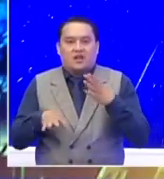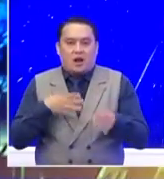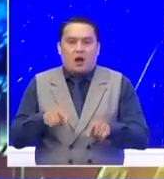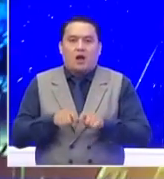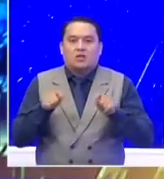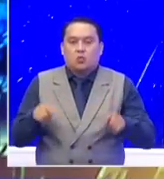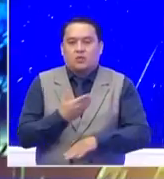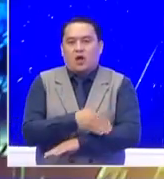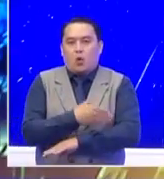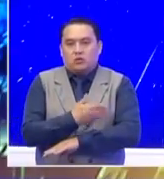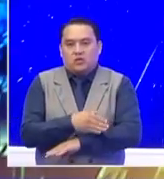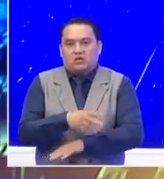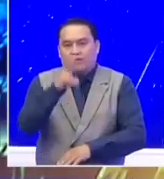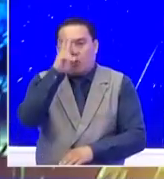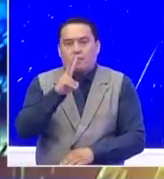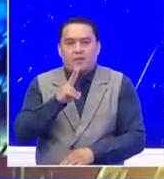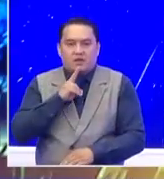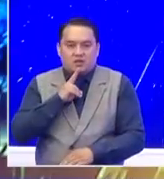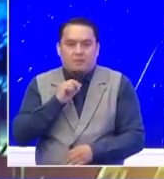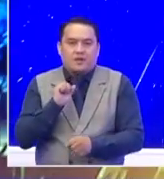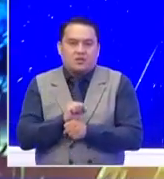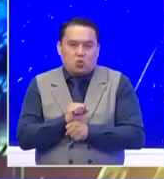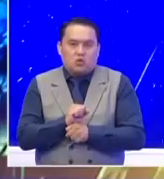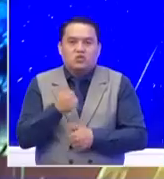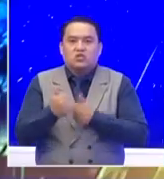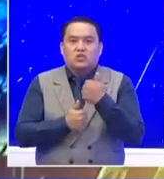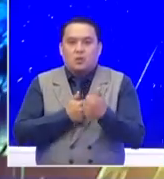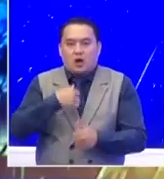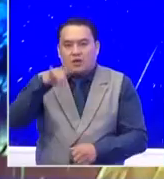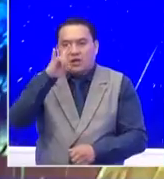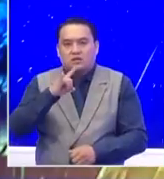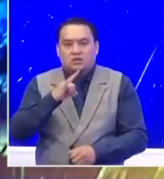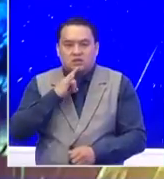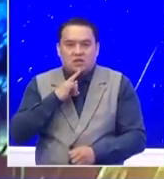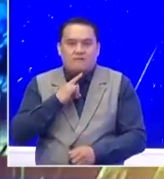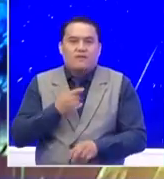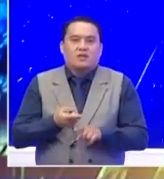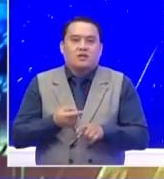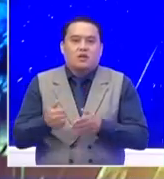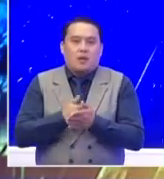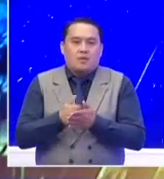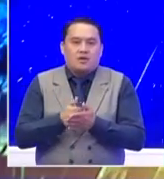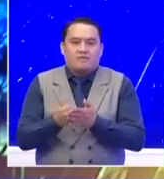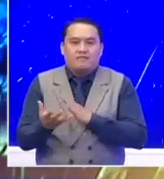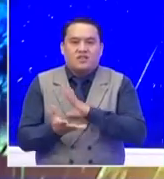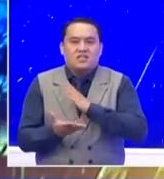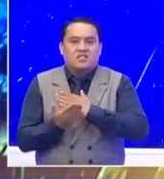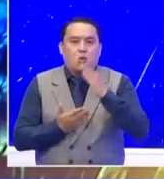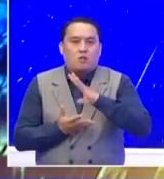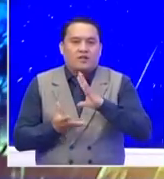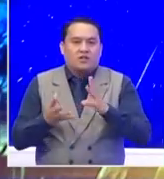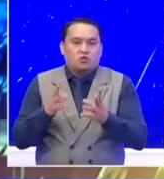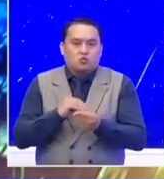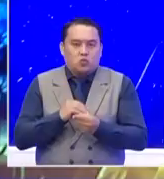на открытом воздухе после 2-месячного перерыва. Действующие чемпионы страны намерены в этом году добиться самого высокого